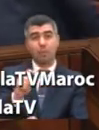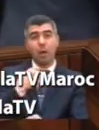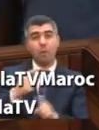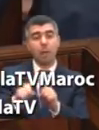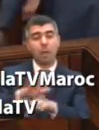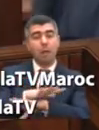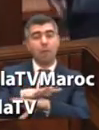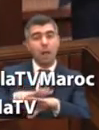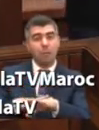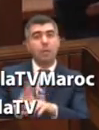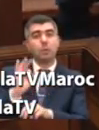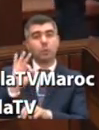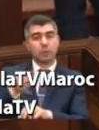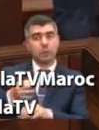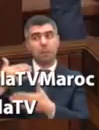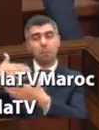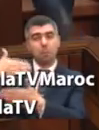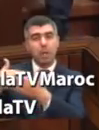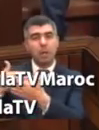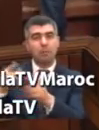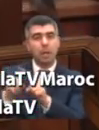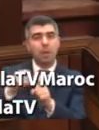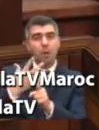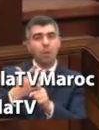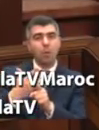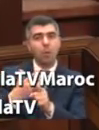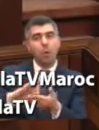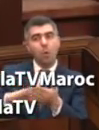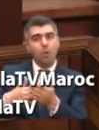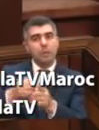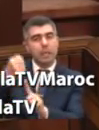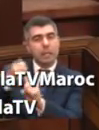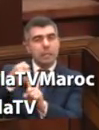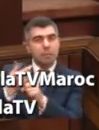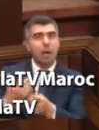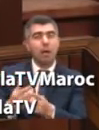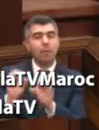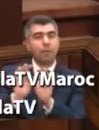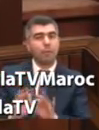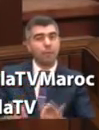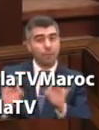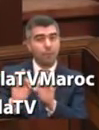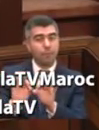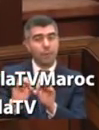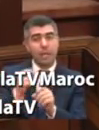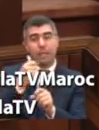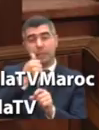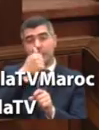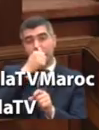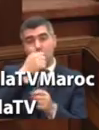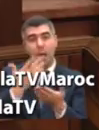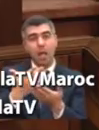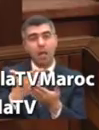للتنميه البشريه، ولحد الساعه راه ما كاينش المعدات ديالو باش يمكن يشتغل. كذلك المستشفى ديال وادلاو اللي فيه واحد المجموعه ديال الاكتظاظ